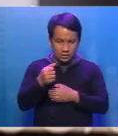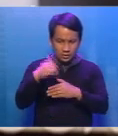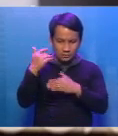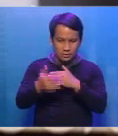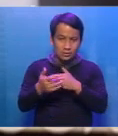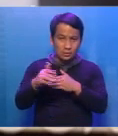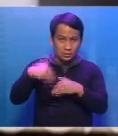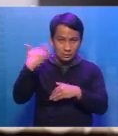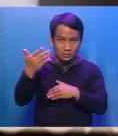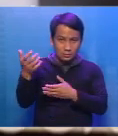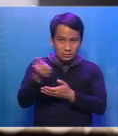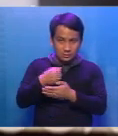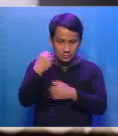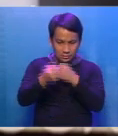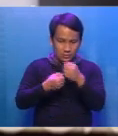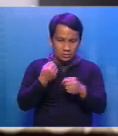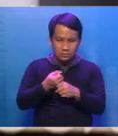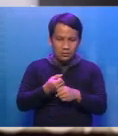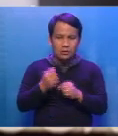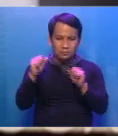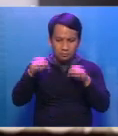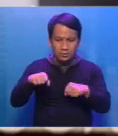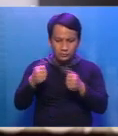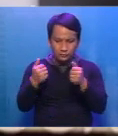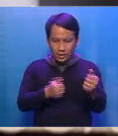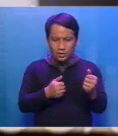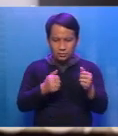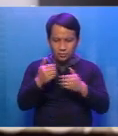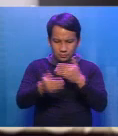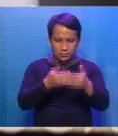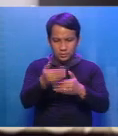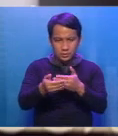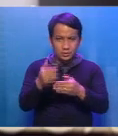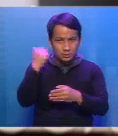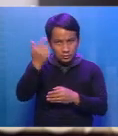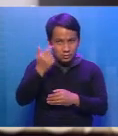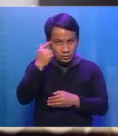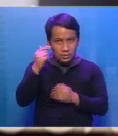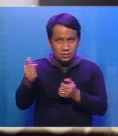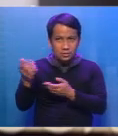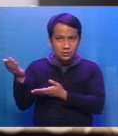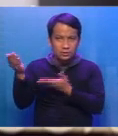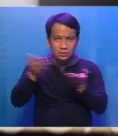we need to also abide with the processes of government para po maayos lahat and it's going to be